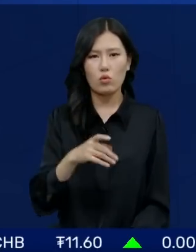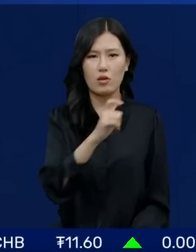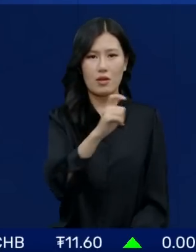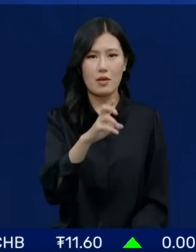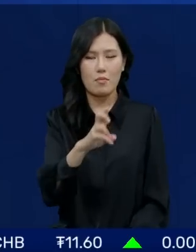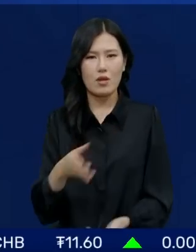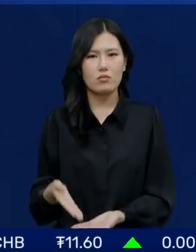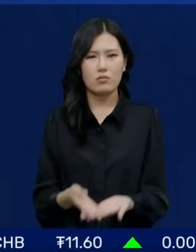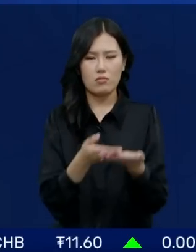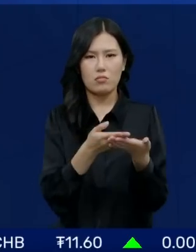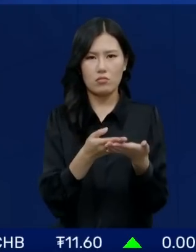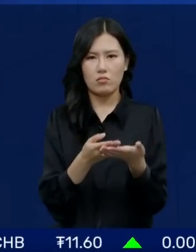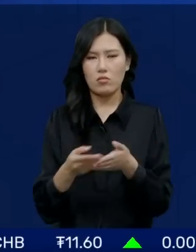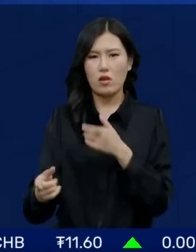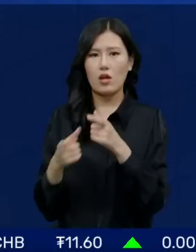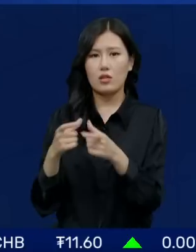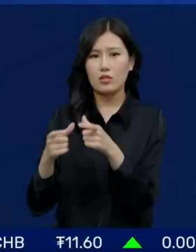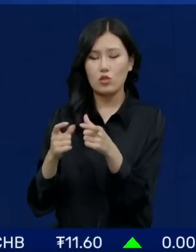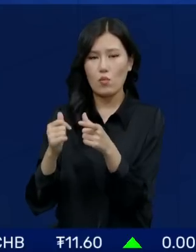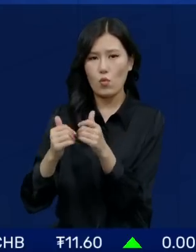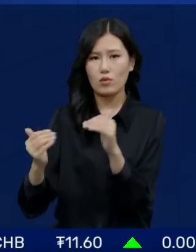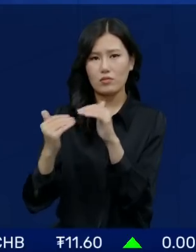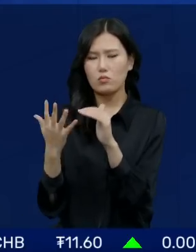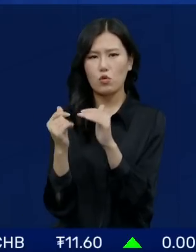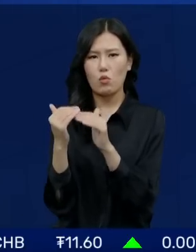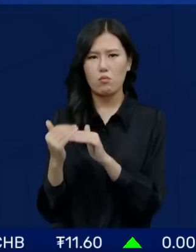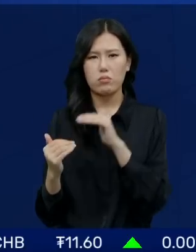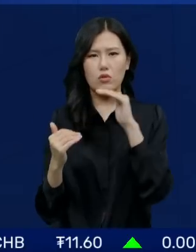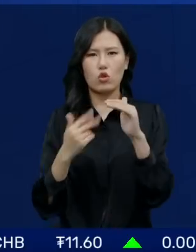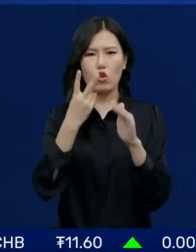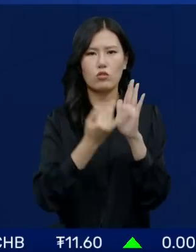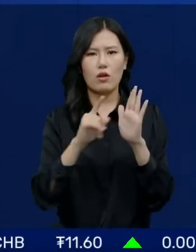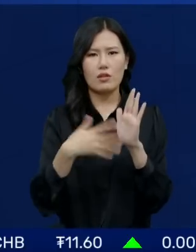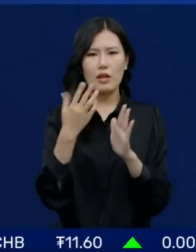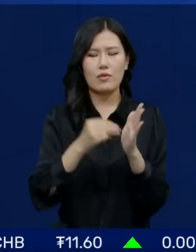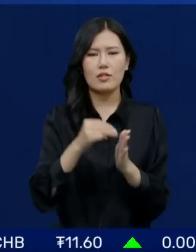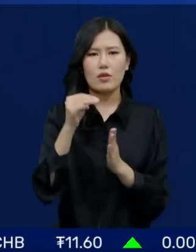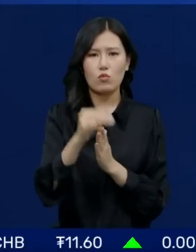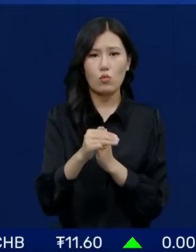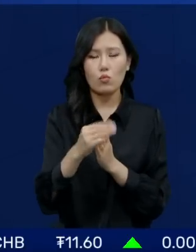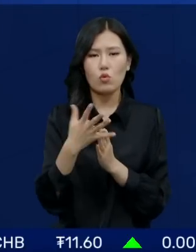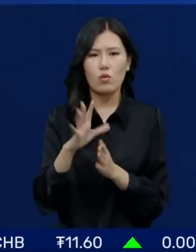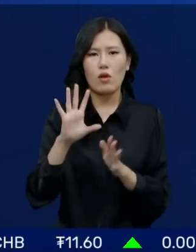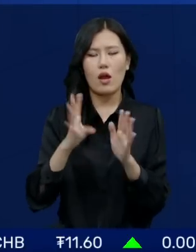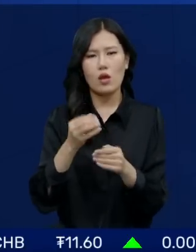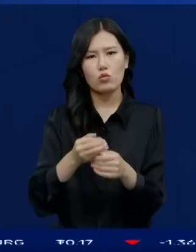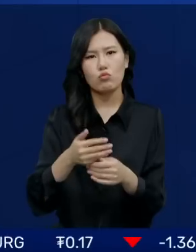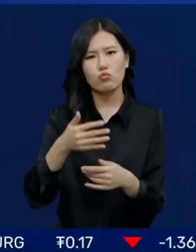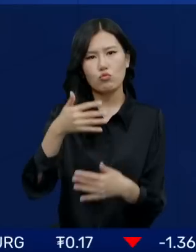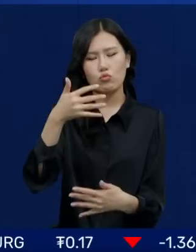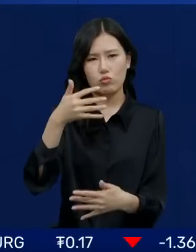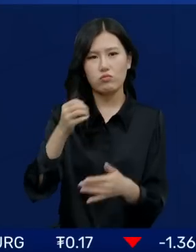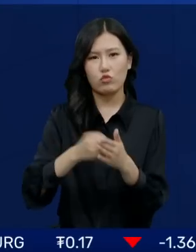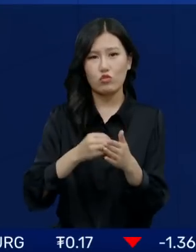олгон зах зээлийн ханшаас өндөр үнээр буюу 27.5 тэрбум төгрөгөөр 14 давхар байрлагын ердөө